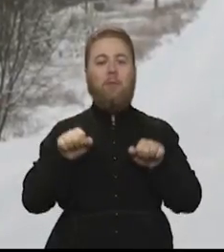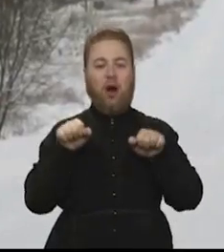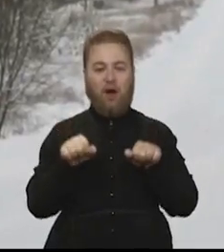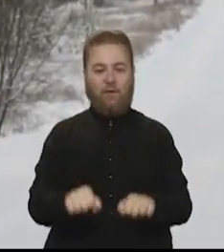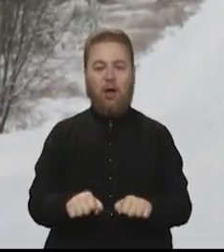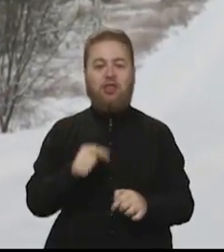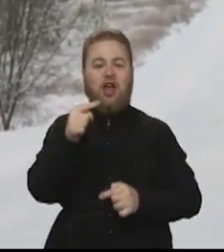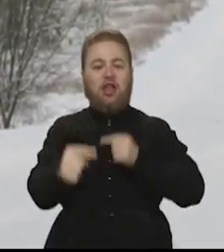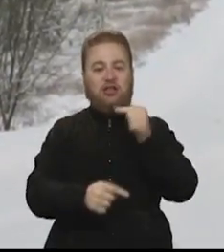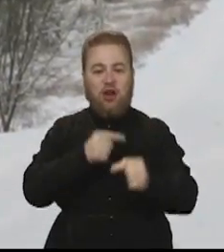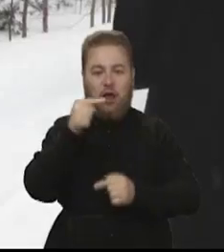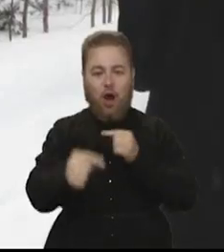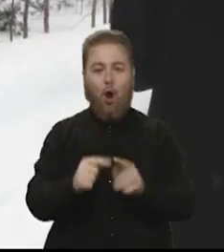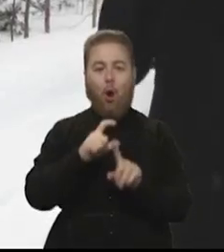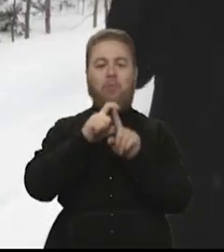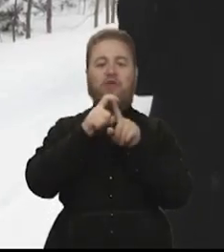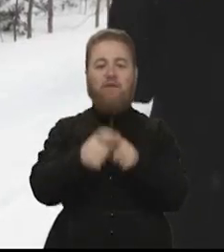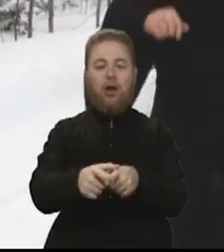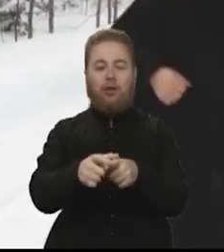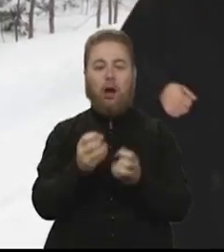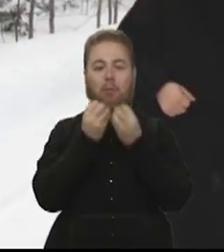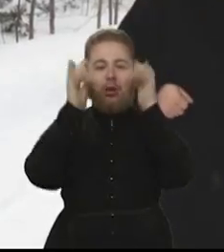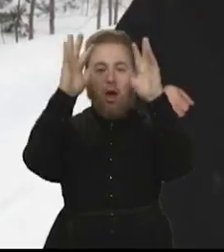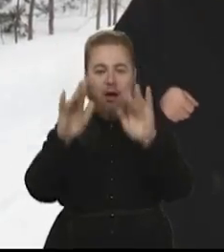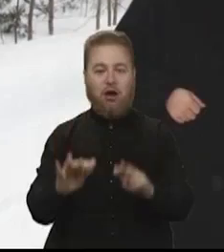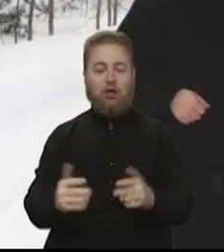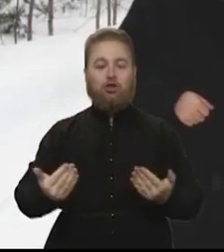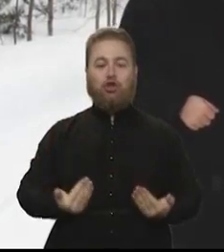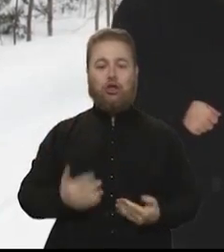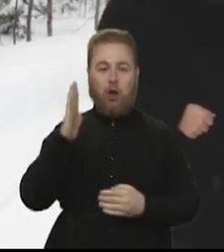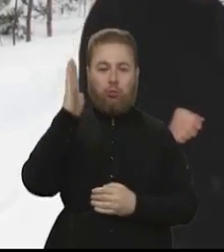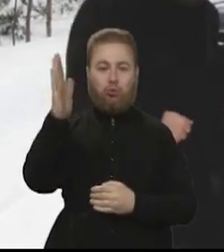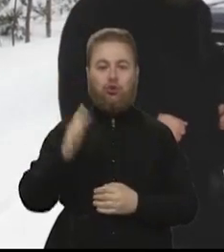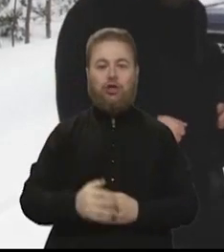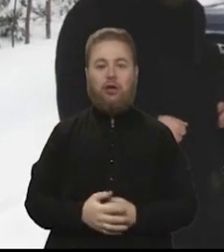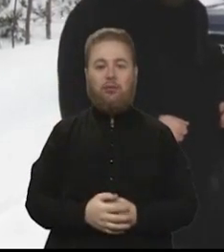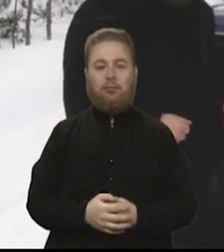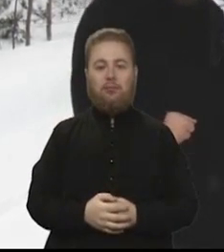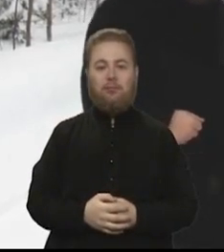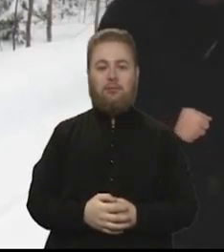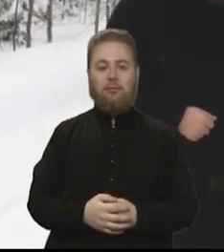на наследие обетованных благ жизни будущей.